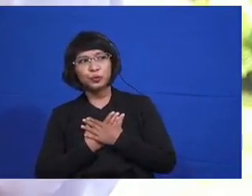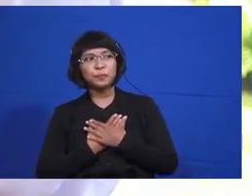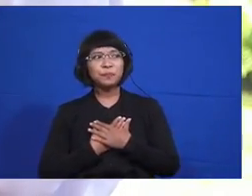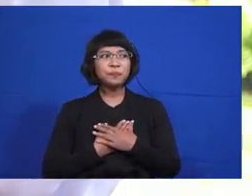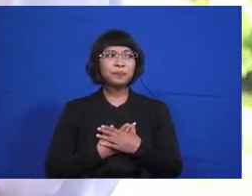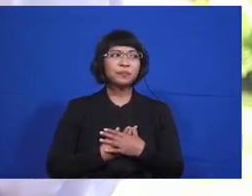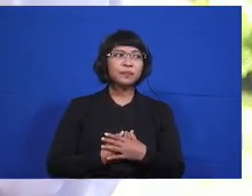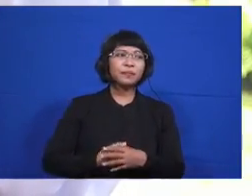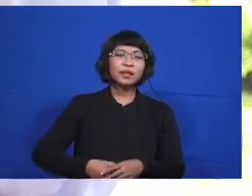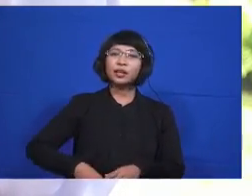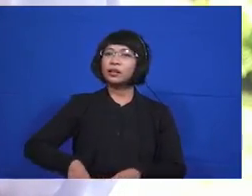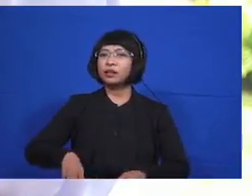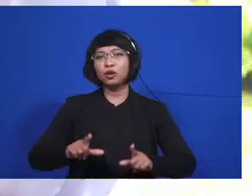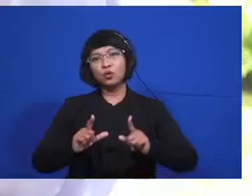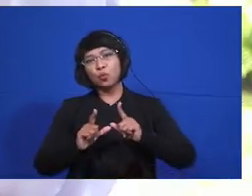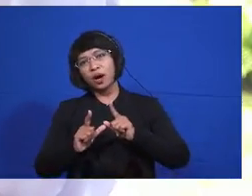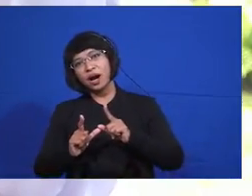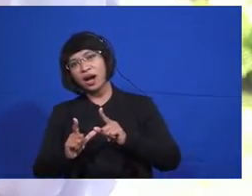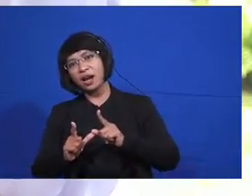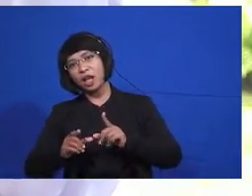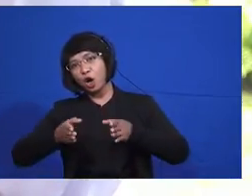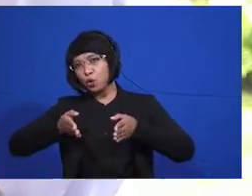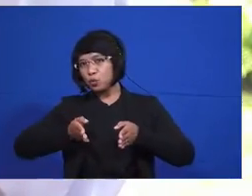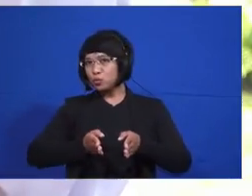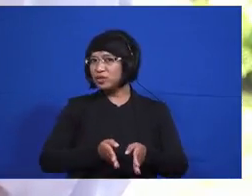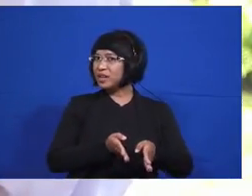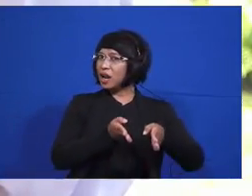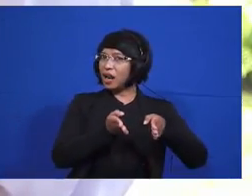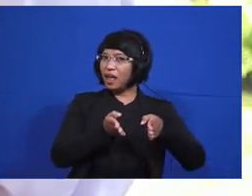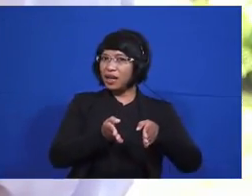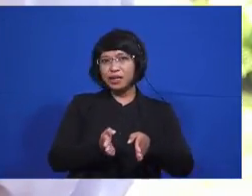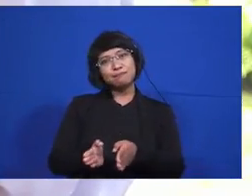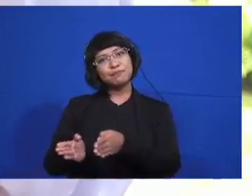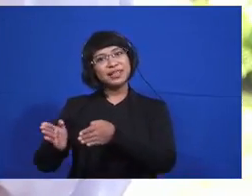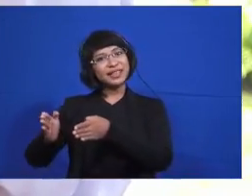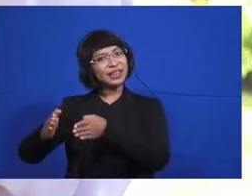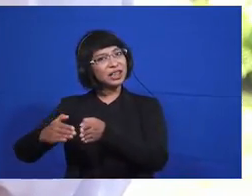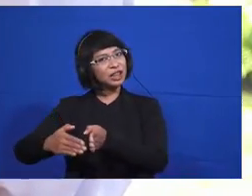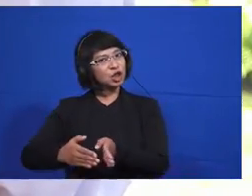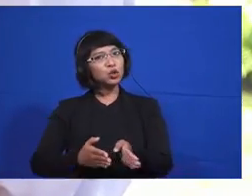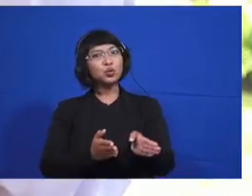walau jalan berliku.